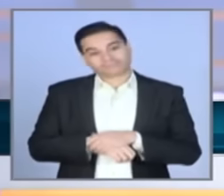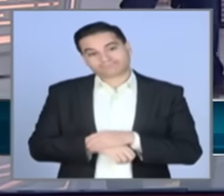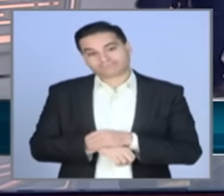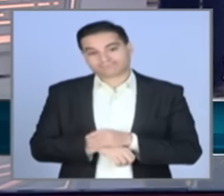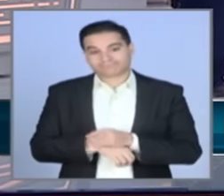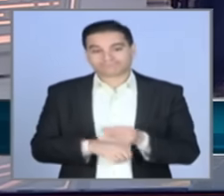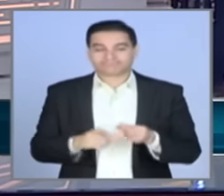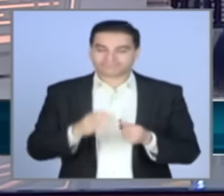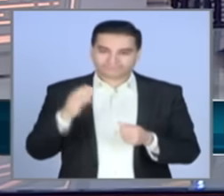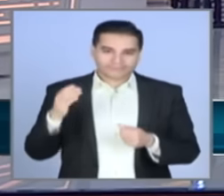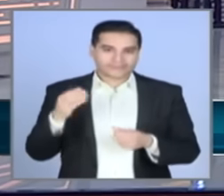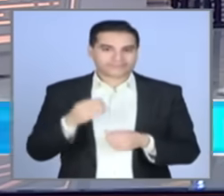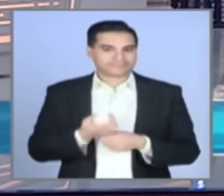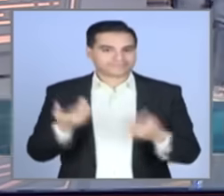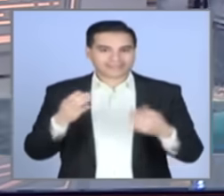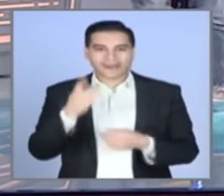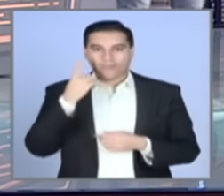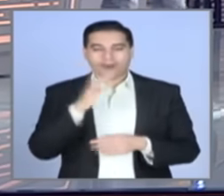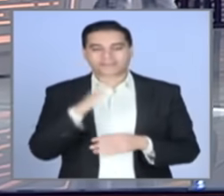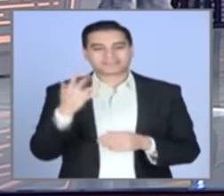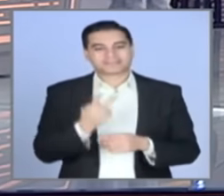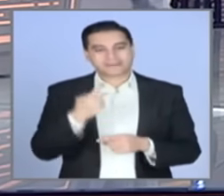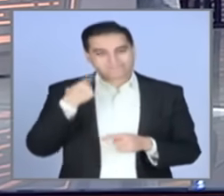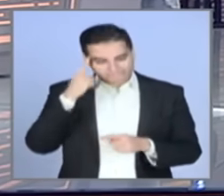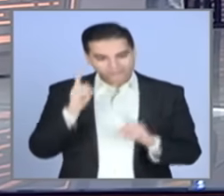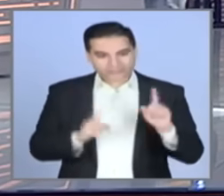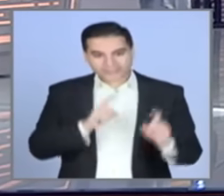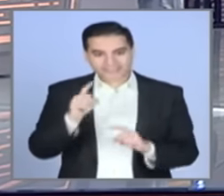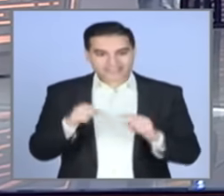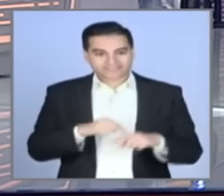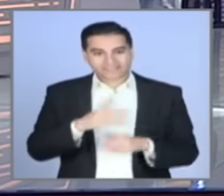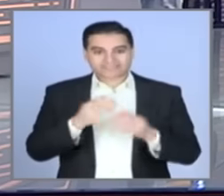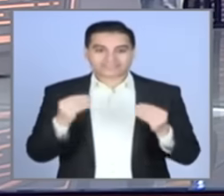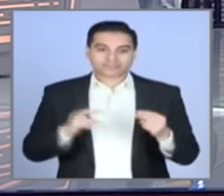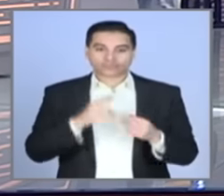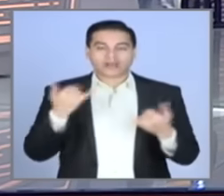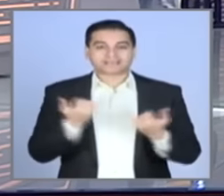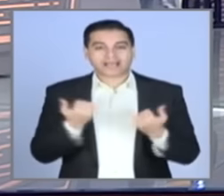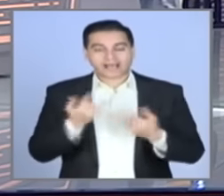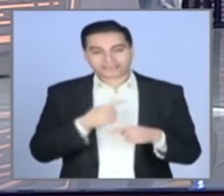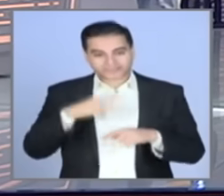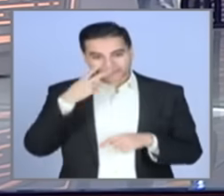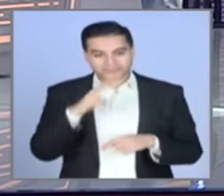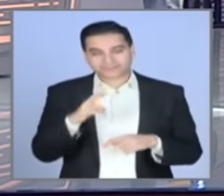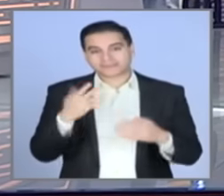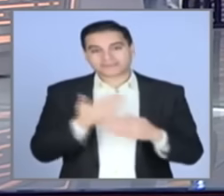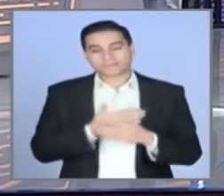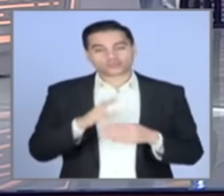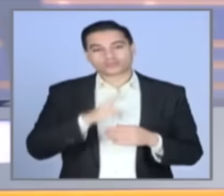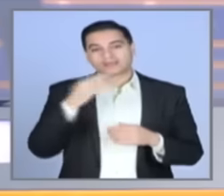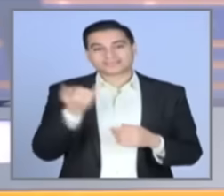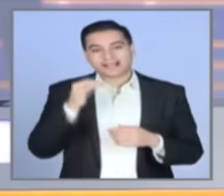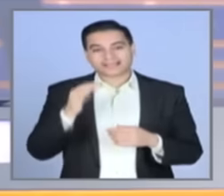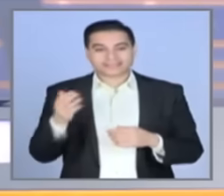تعال، إجابة واحدة بس من سبعة. ما عرفش ليه في أسئلة سهلة طارت منك يا بلال. أسئلة سهلة